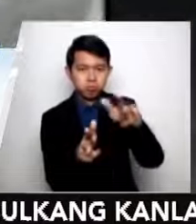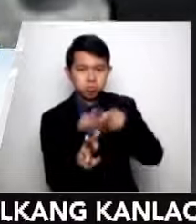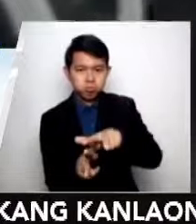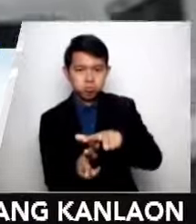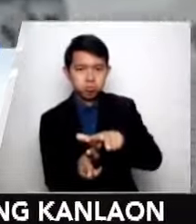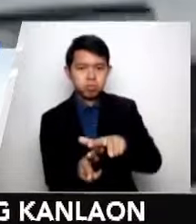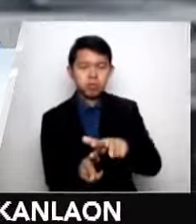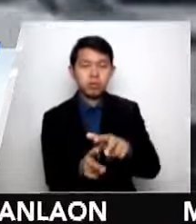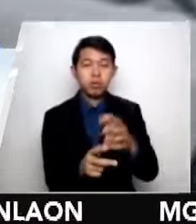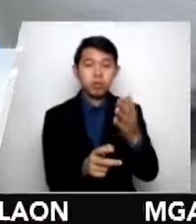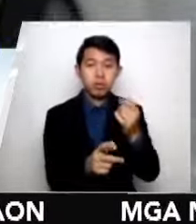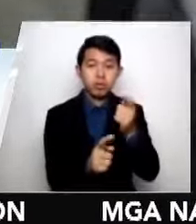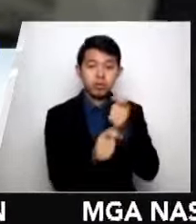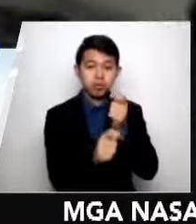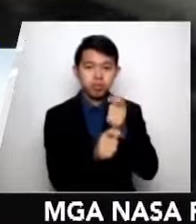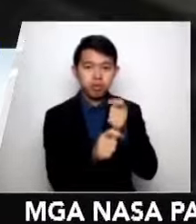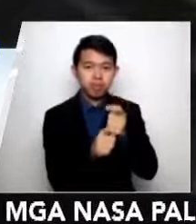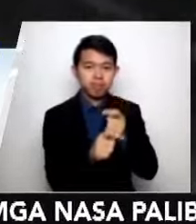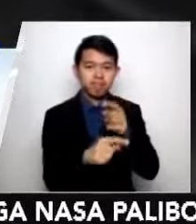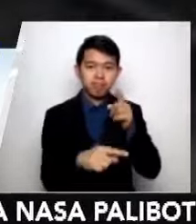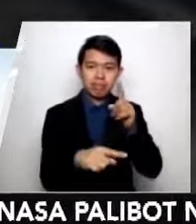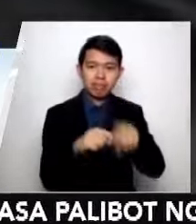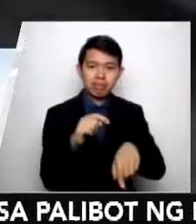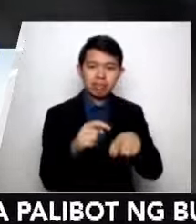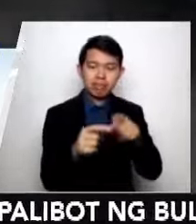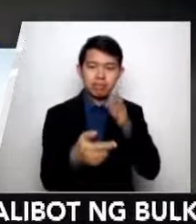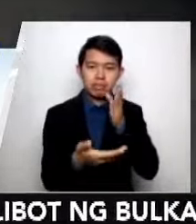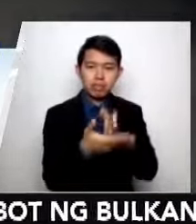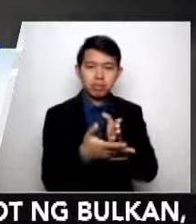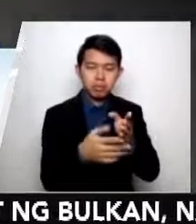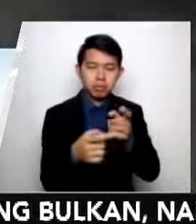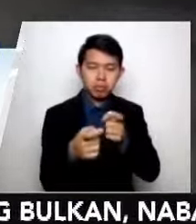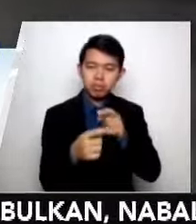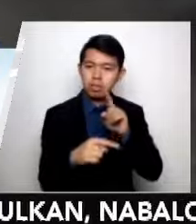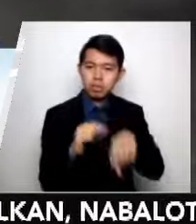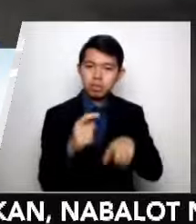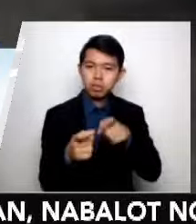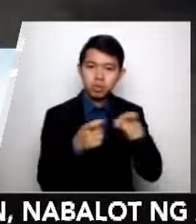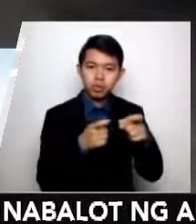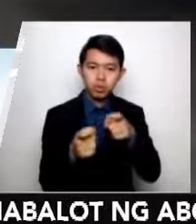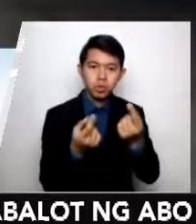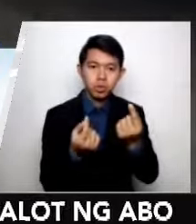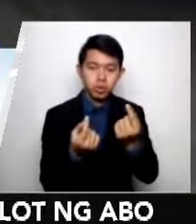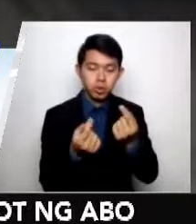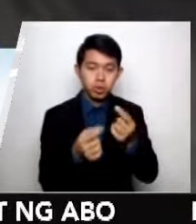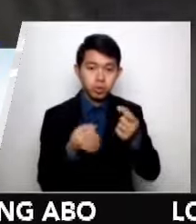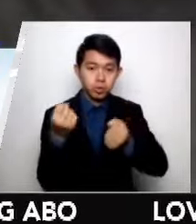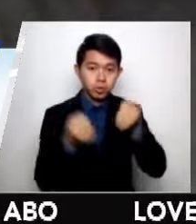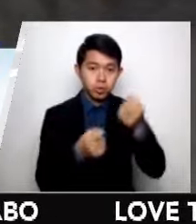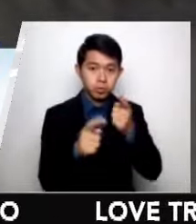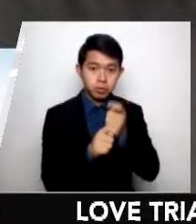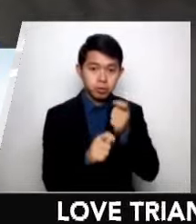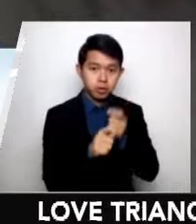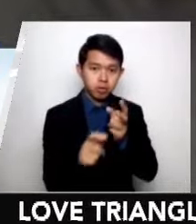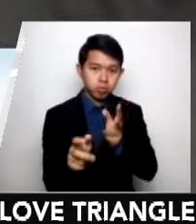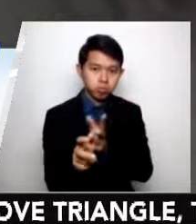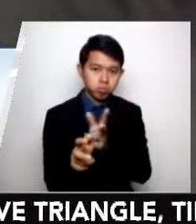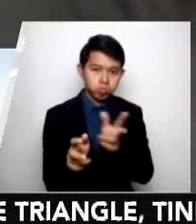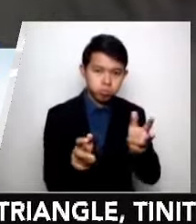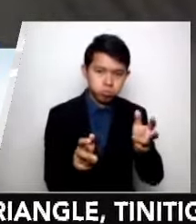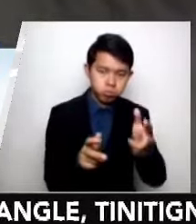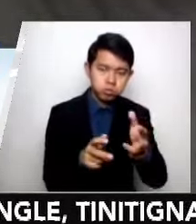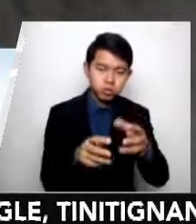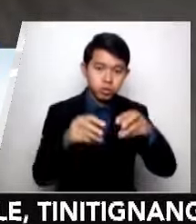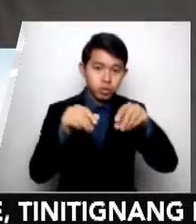truck habang bumabiyahe. Sinadya raw na ibangga ng driver sa buhanginan sa gilid ng kalsada ang truck. Pero tumagali dito,